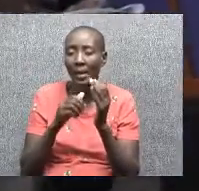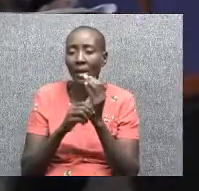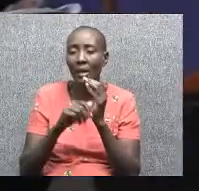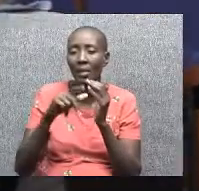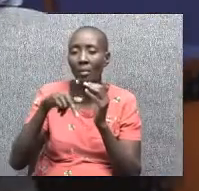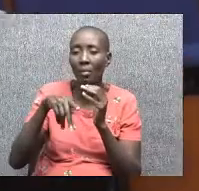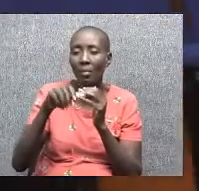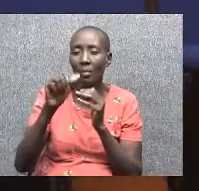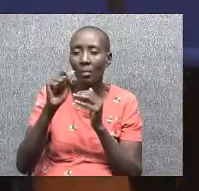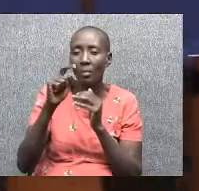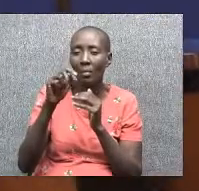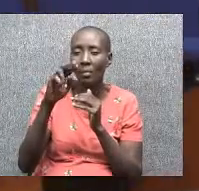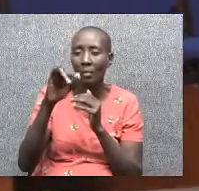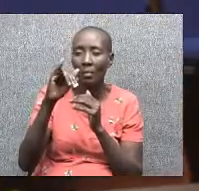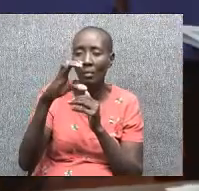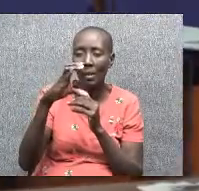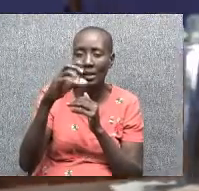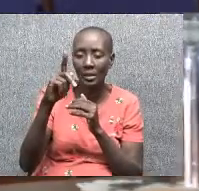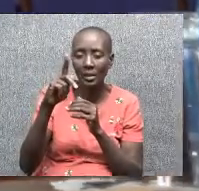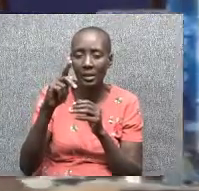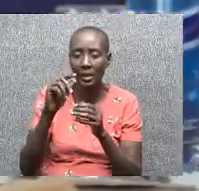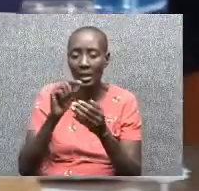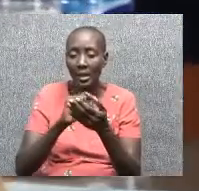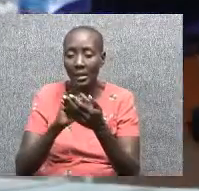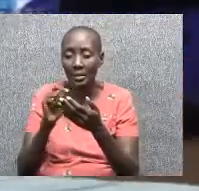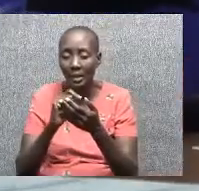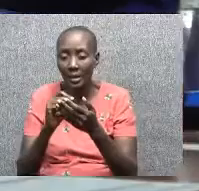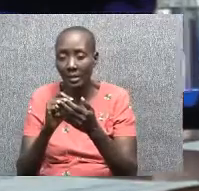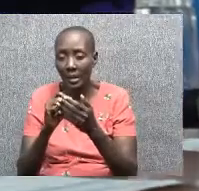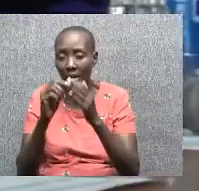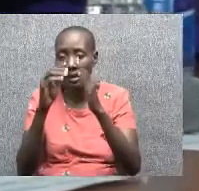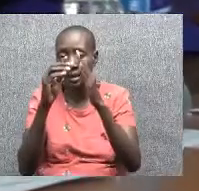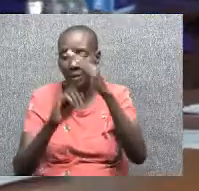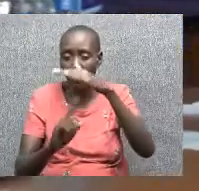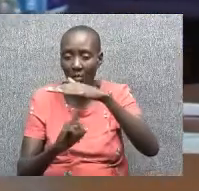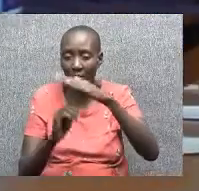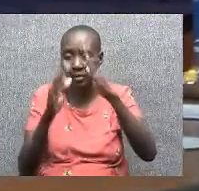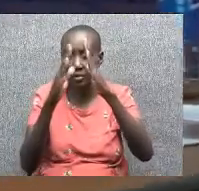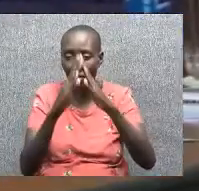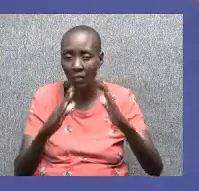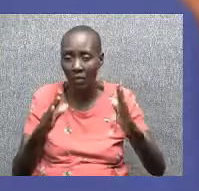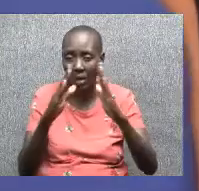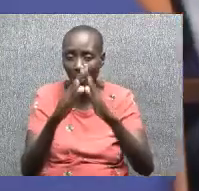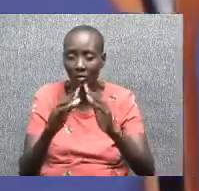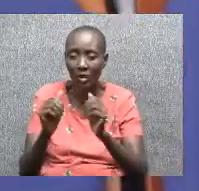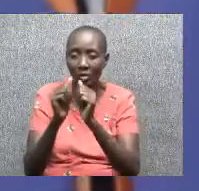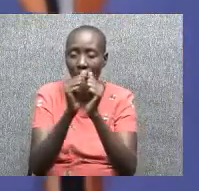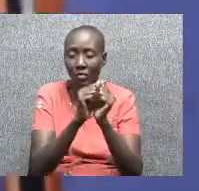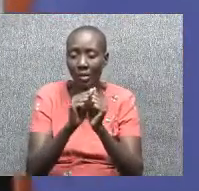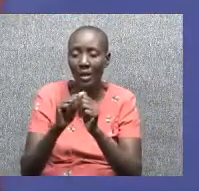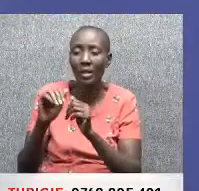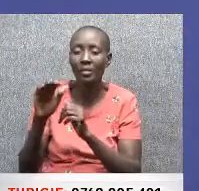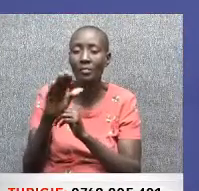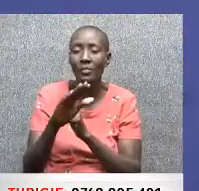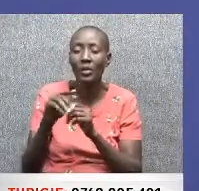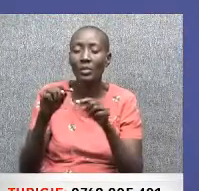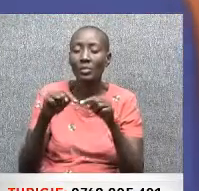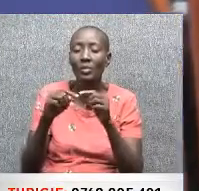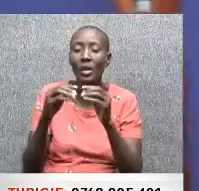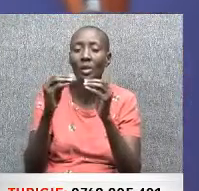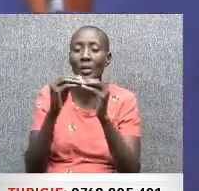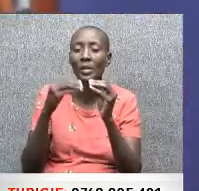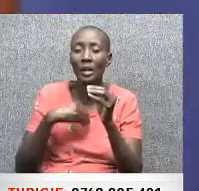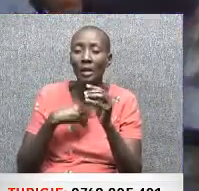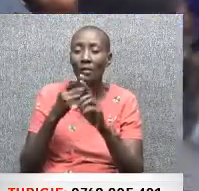katika idara ya nyumba na maendeleo ya miji. Wizara ya nyumba hii leo imefanya mkutano na wanakamati kutoka kaunti